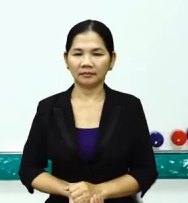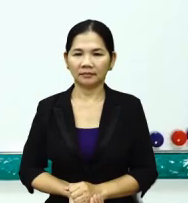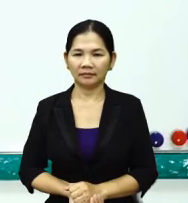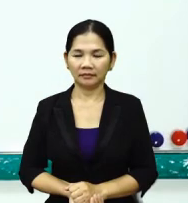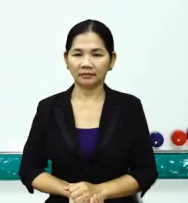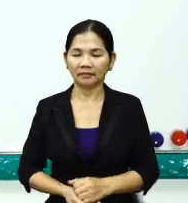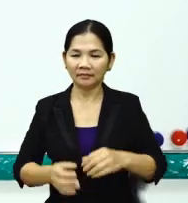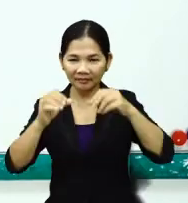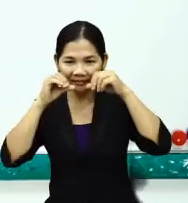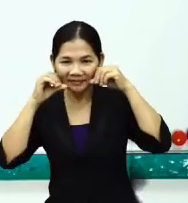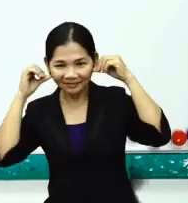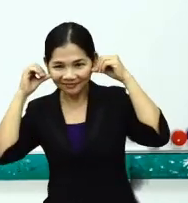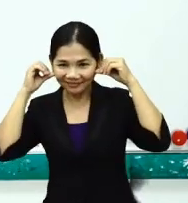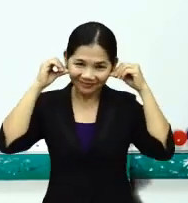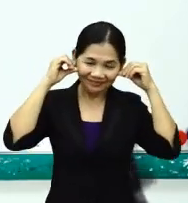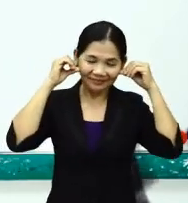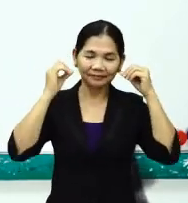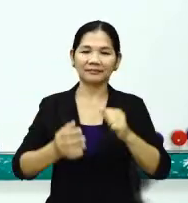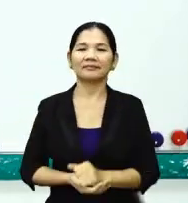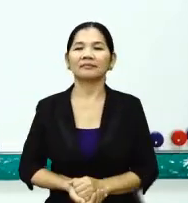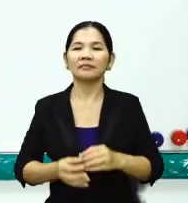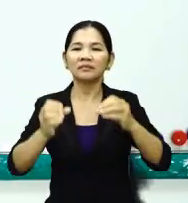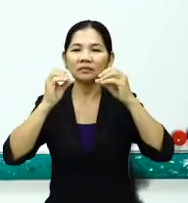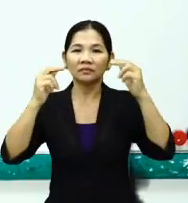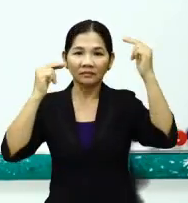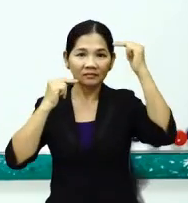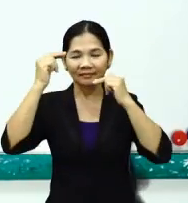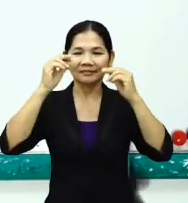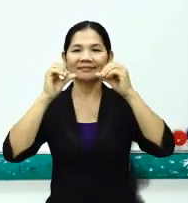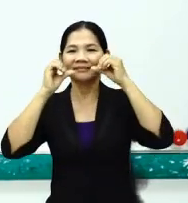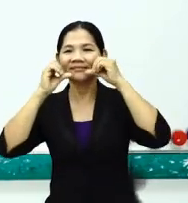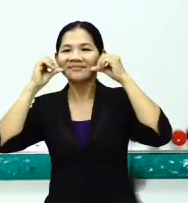nhỏ nhấm nhỏ nhèm